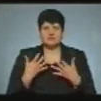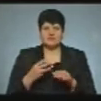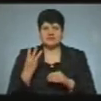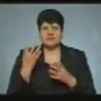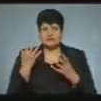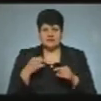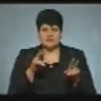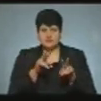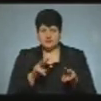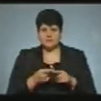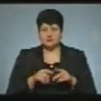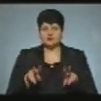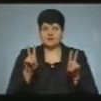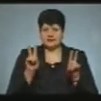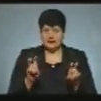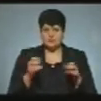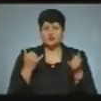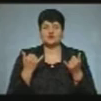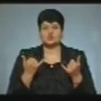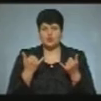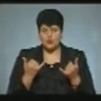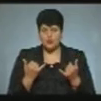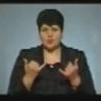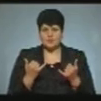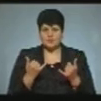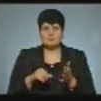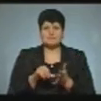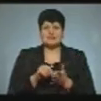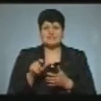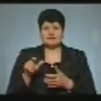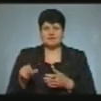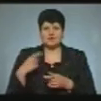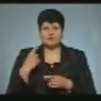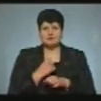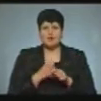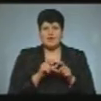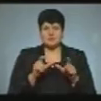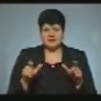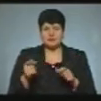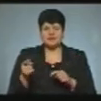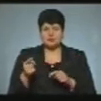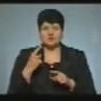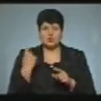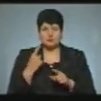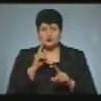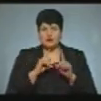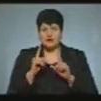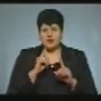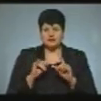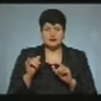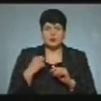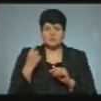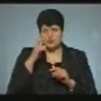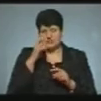день відслідковуємо цю тему. І сьогодні, власне, представники обласної аптеки, Тернопільської обласної ради і